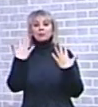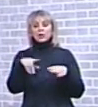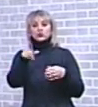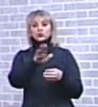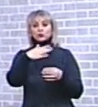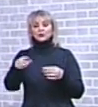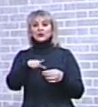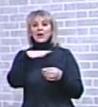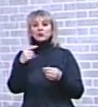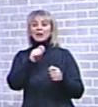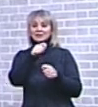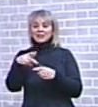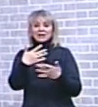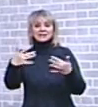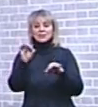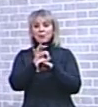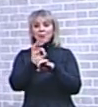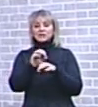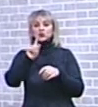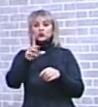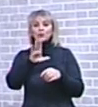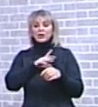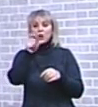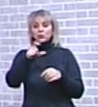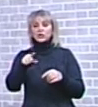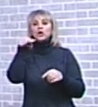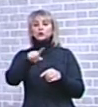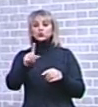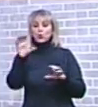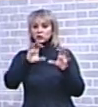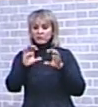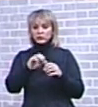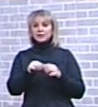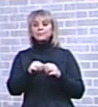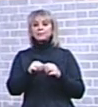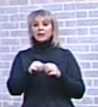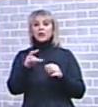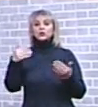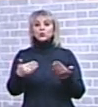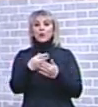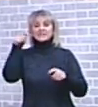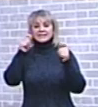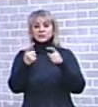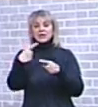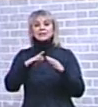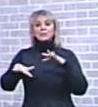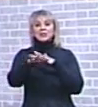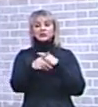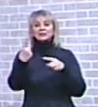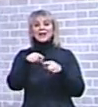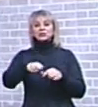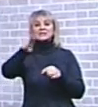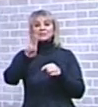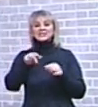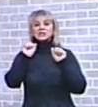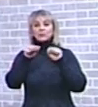друга давно уже наградили разными болезнями, то, что было у людей и то, что у животных. Новый симпозиум – это площадка, на которой